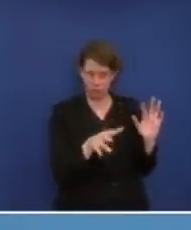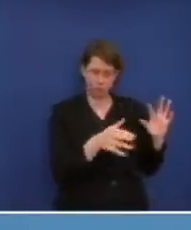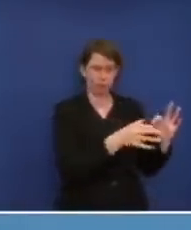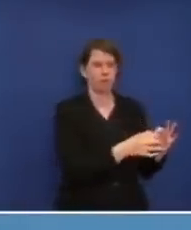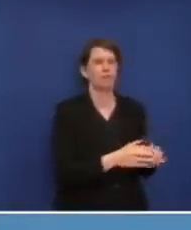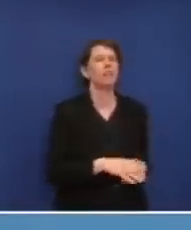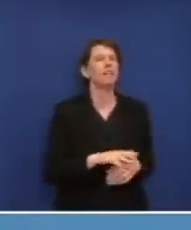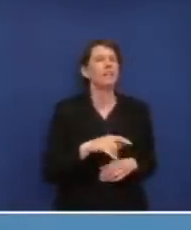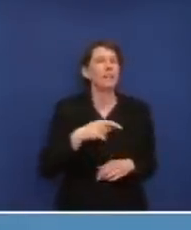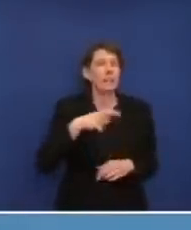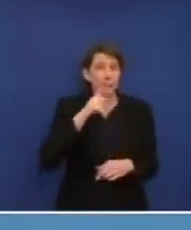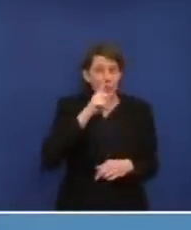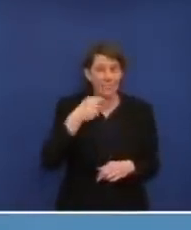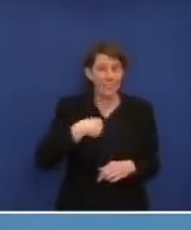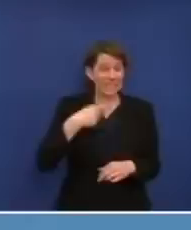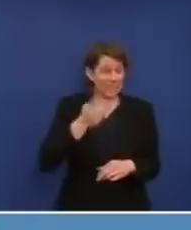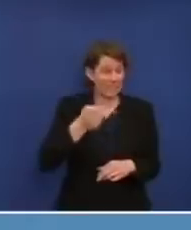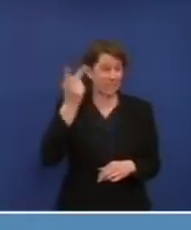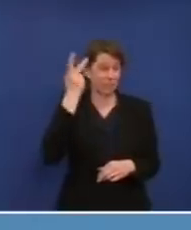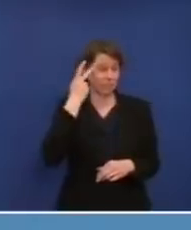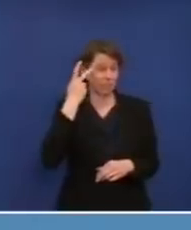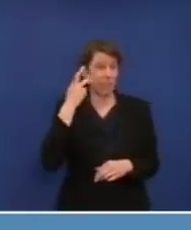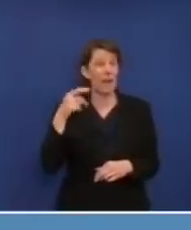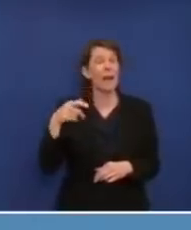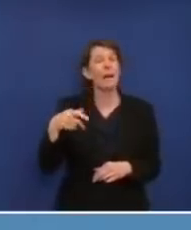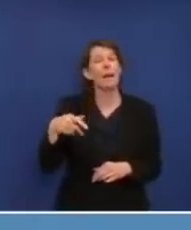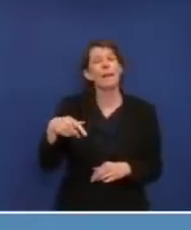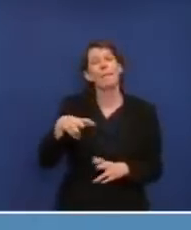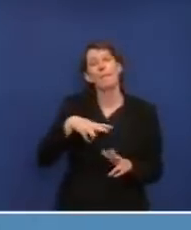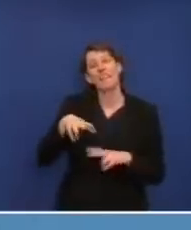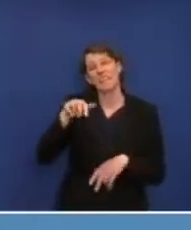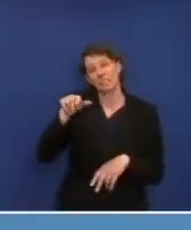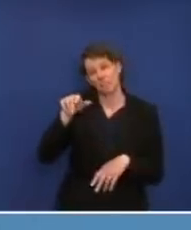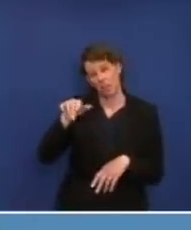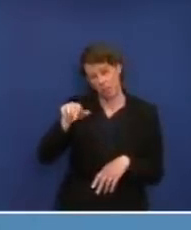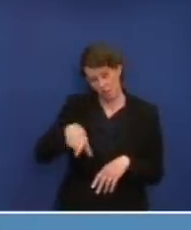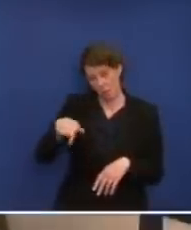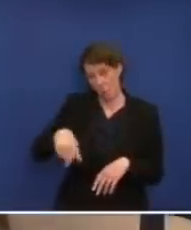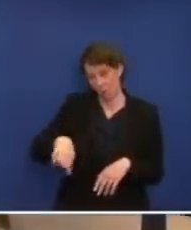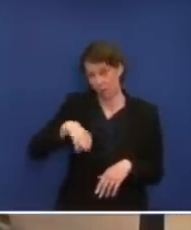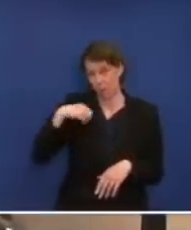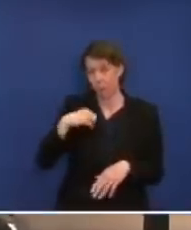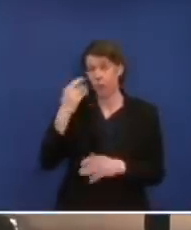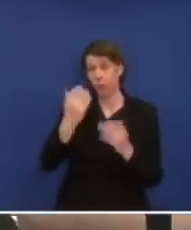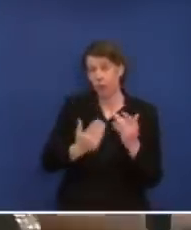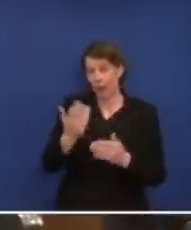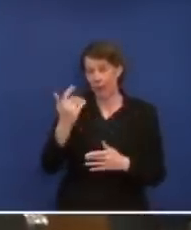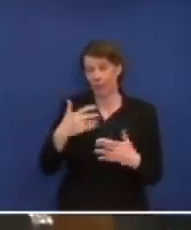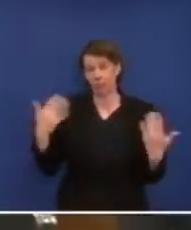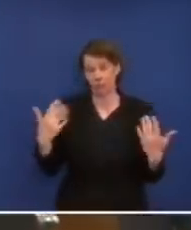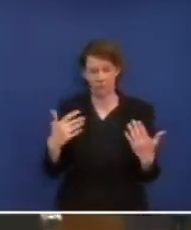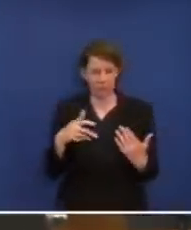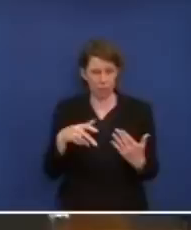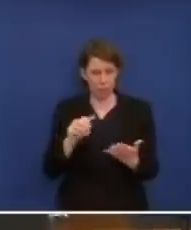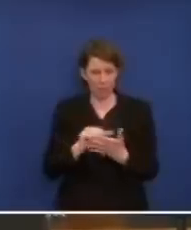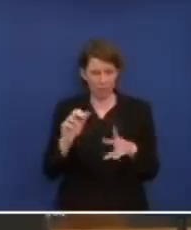ich das richtig im Kopf habe, hat der Minister heute Morgen in seiner Pressekonferenz vorgerechnet, dass etwa die Hälfte